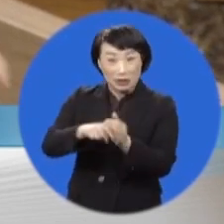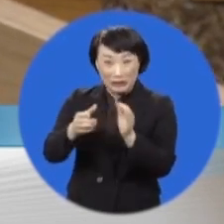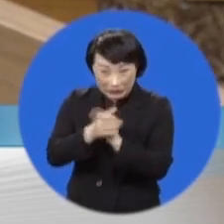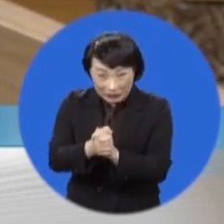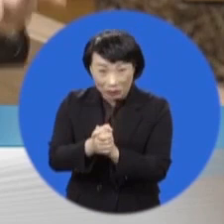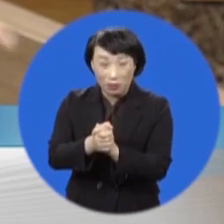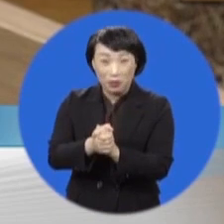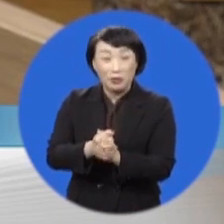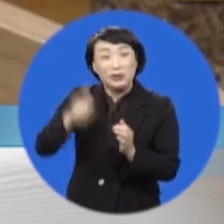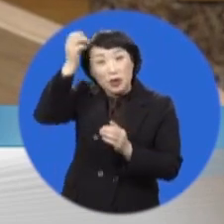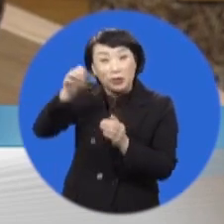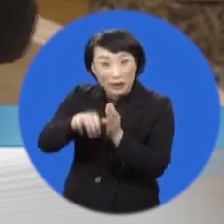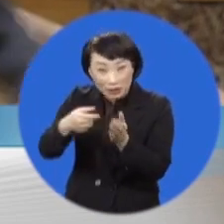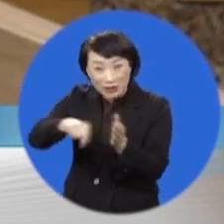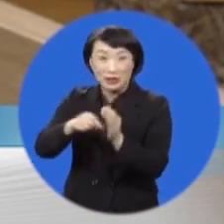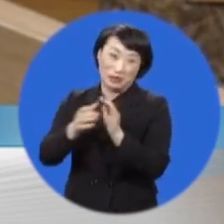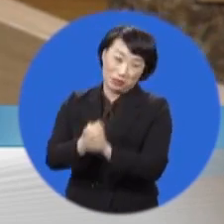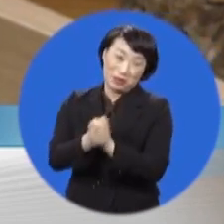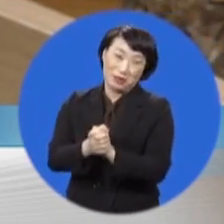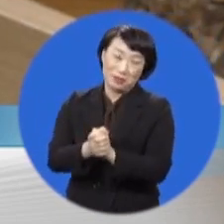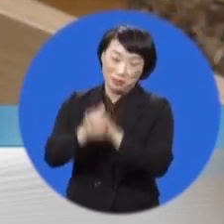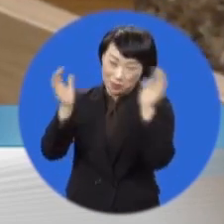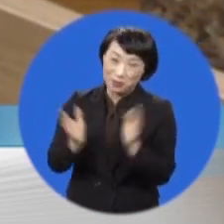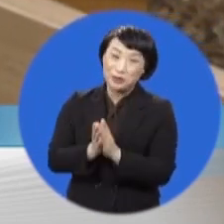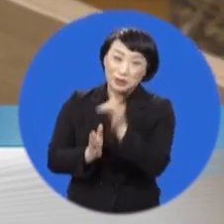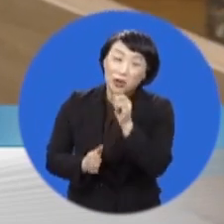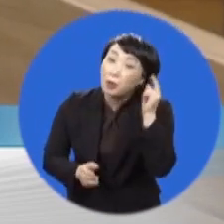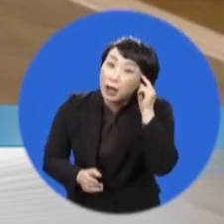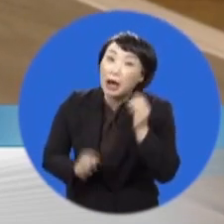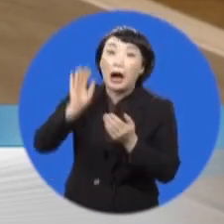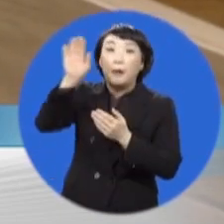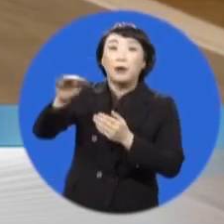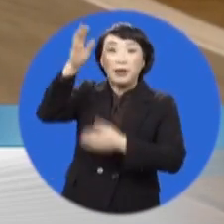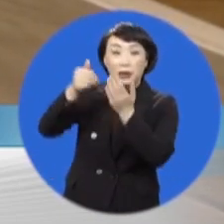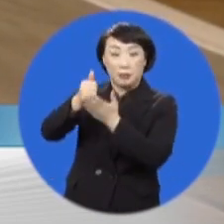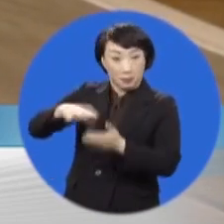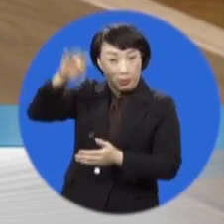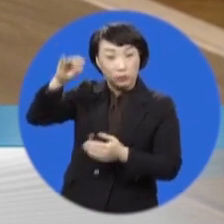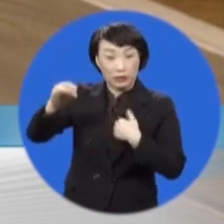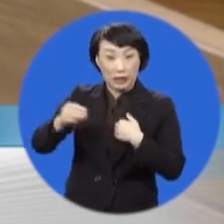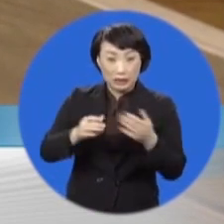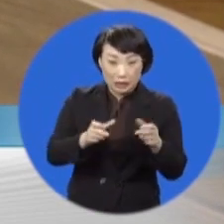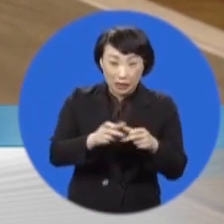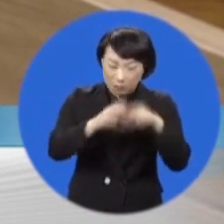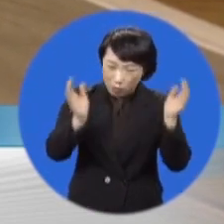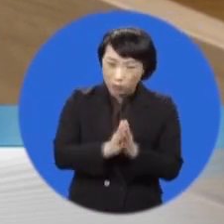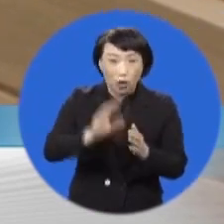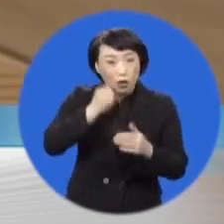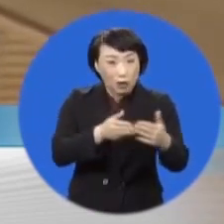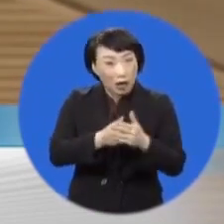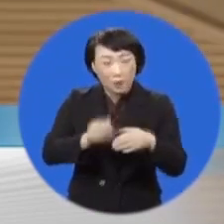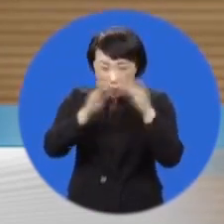어무 영혼의 때를 위해 기도하게 하는 것은 앞으로 하나님이 먼저 장애물을 최고 해 보니까